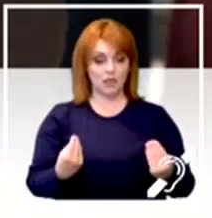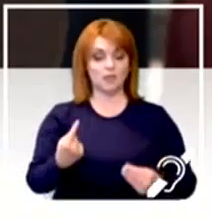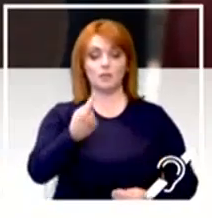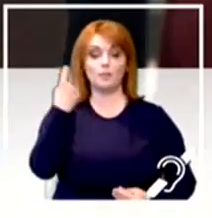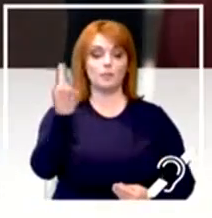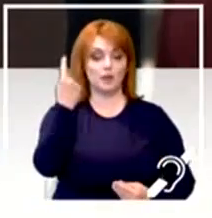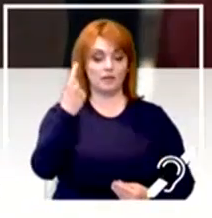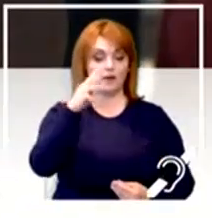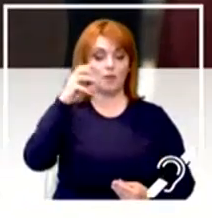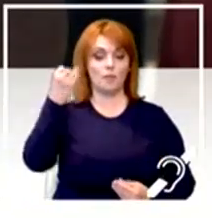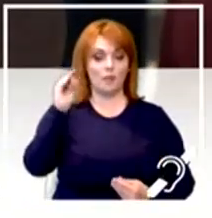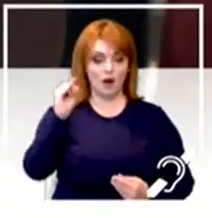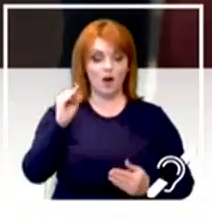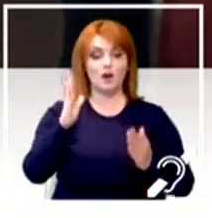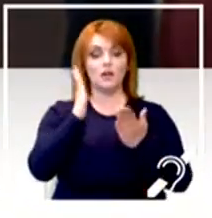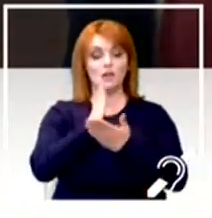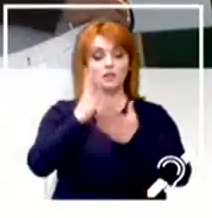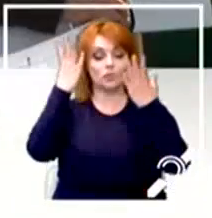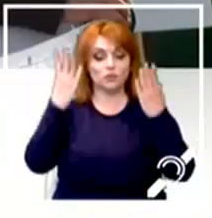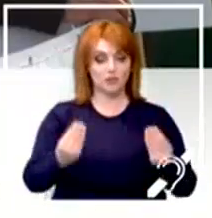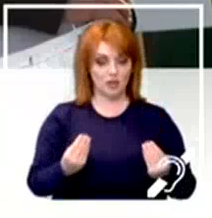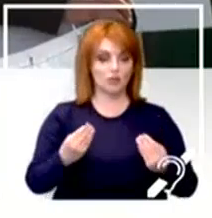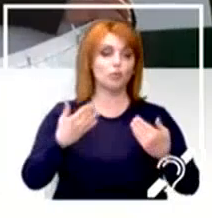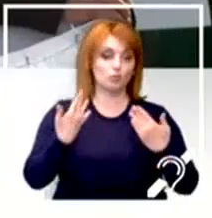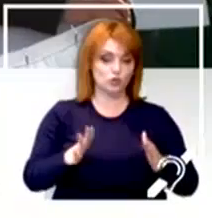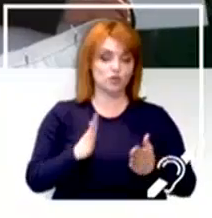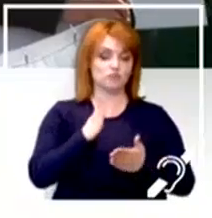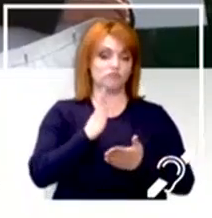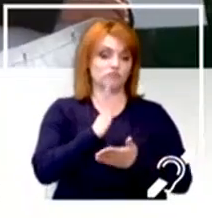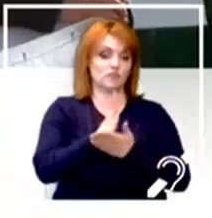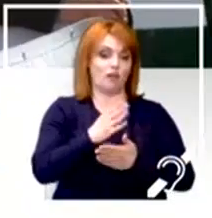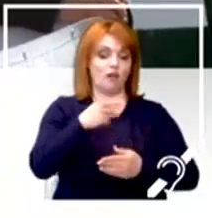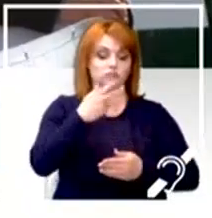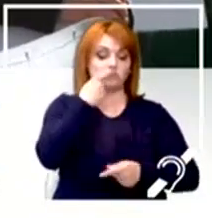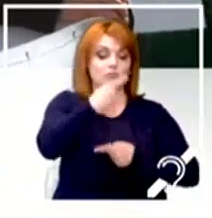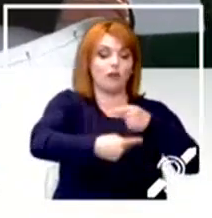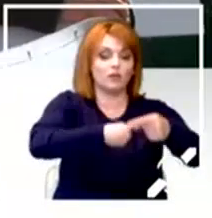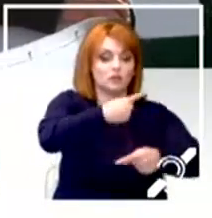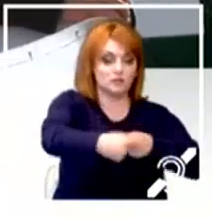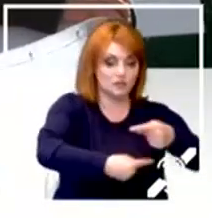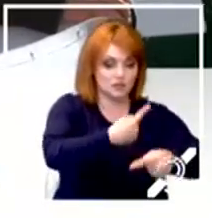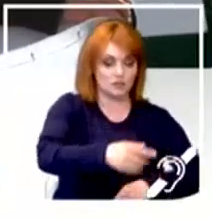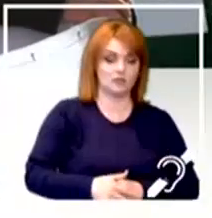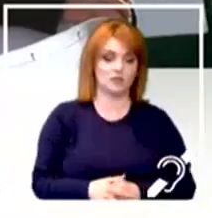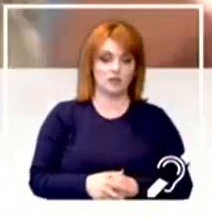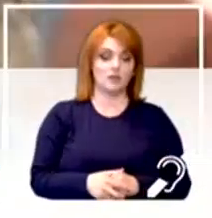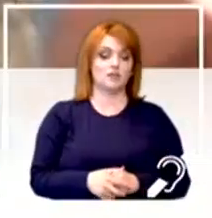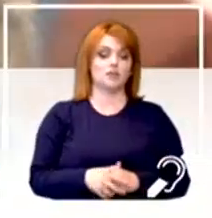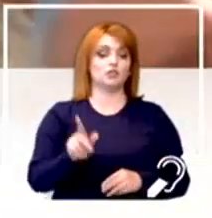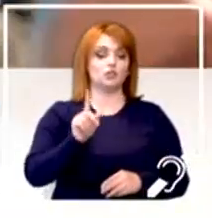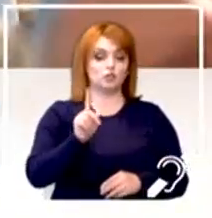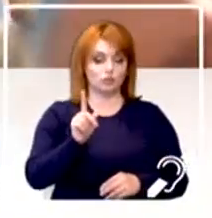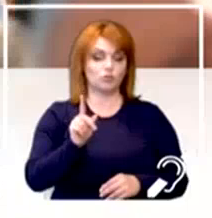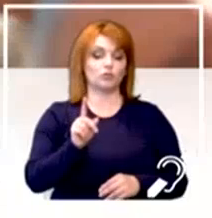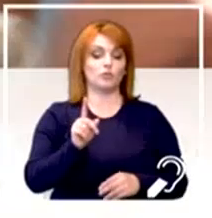tradiție, o sărbătoare remarcabilă, simbol al coeziunii oamenilor muncii și al respectului față de muncă ca